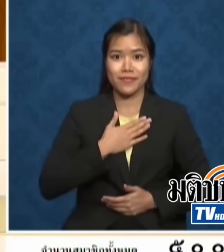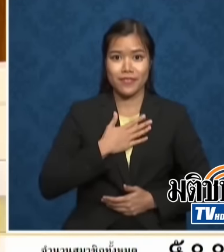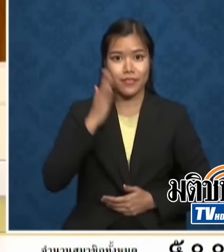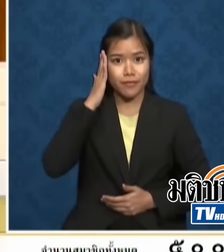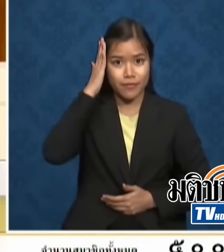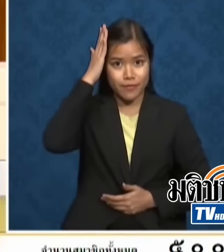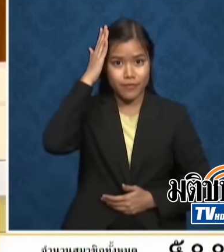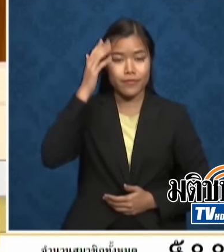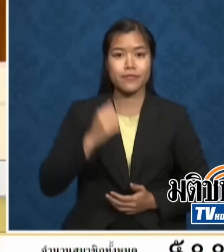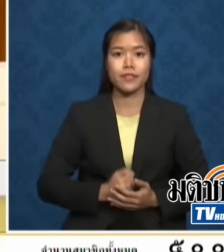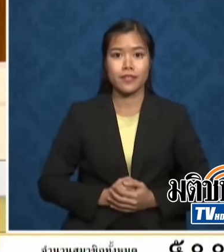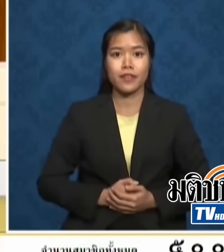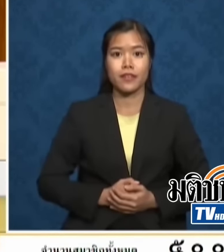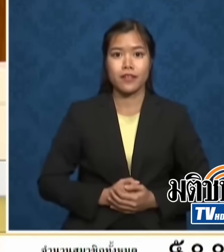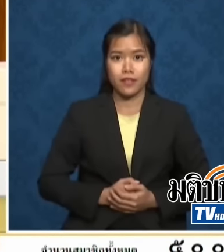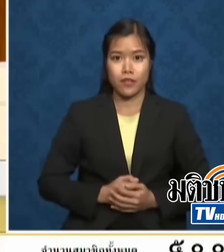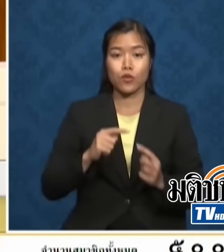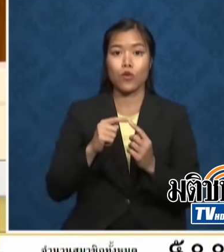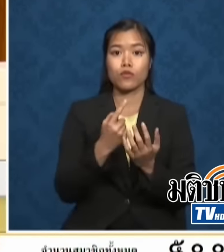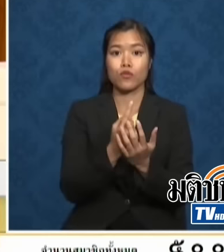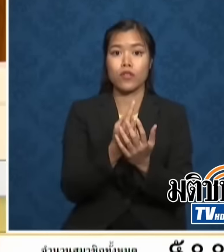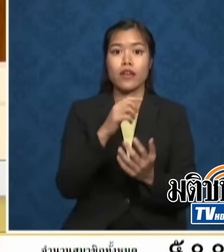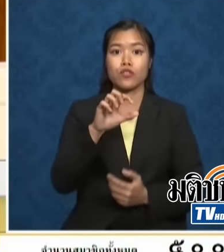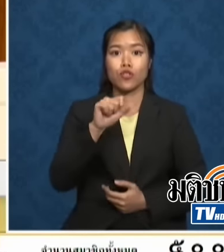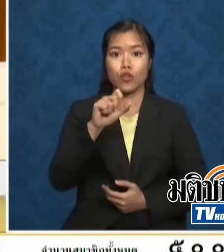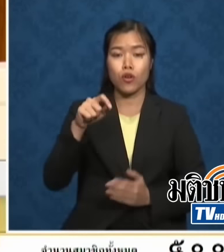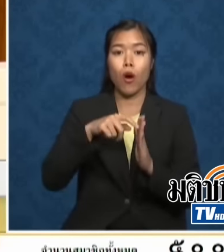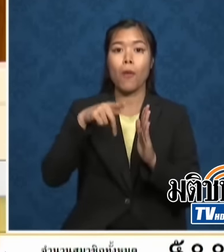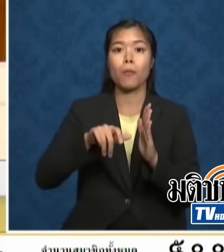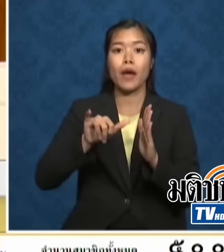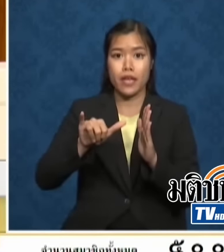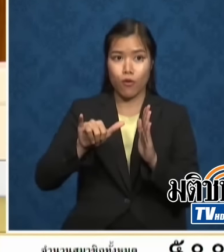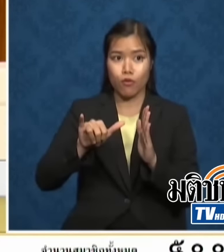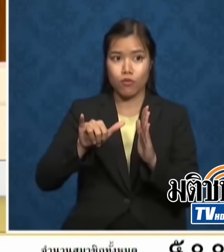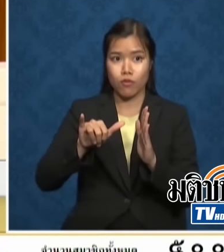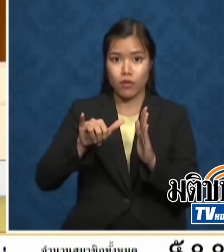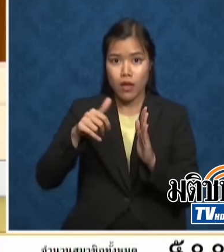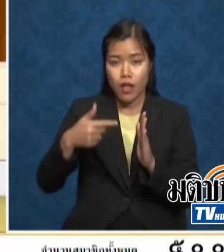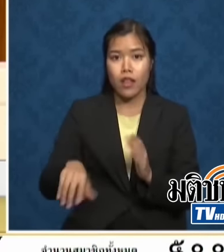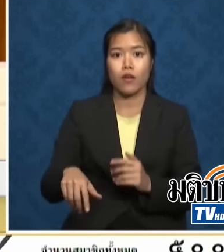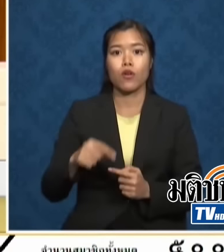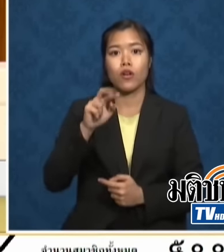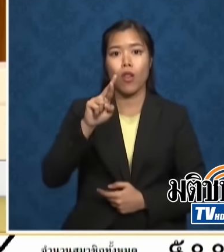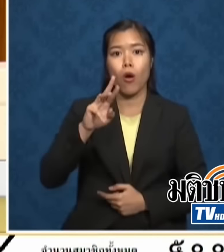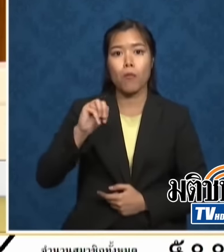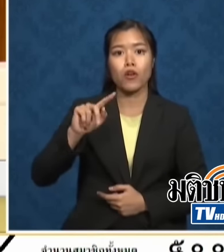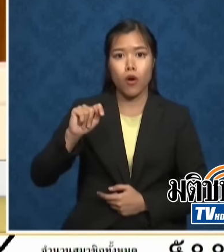าสมาชิกสภาผู้แทนราษฎรจังหวัดพะเยาเขต1และรัฐมนตรีว่าการกระทรวงเกษตรและสหกร